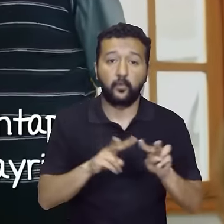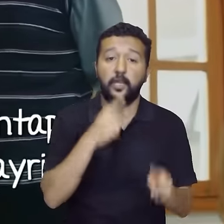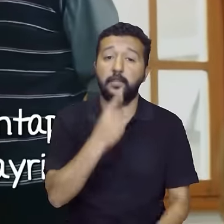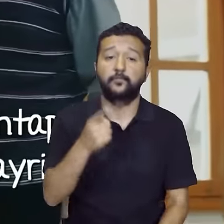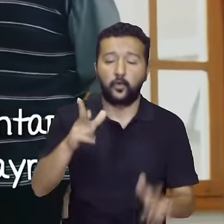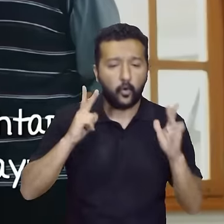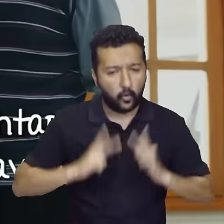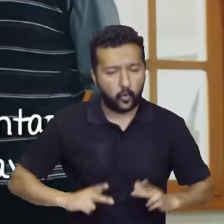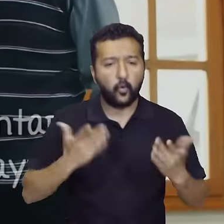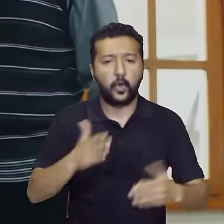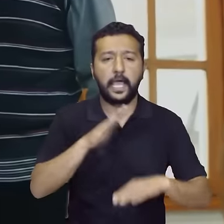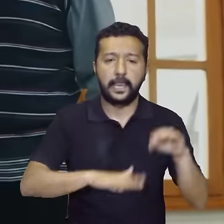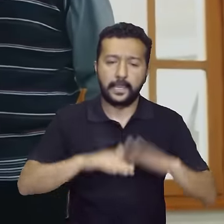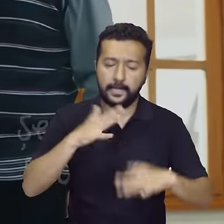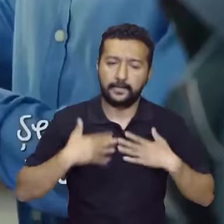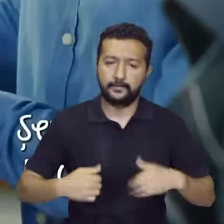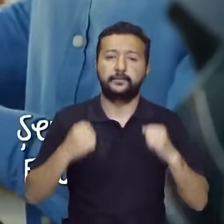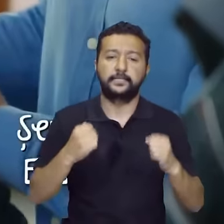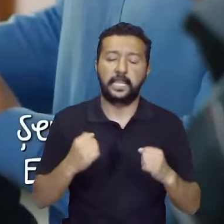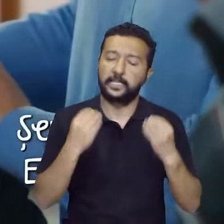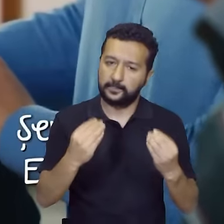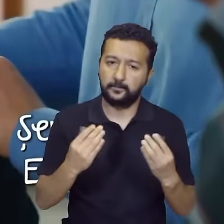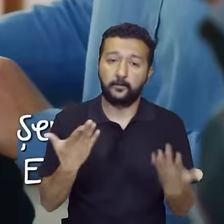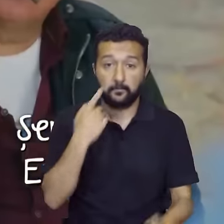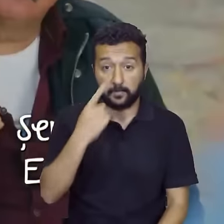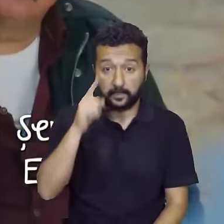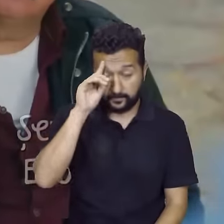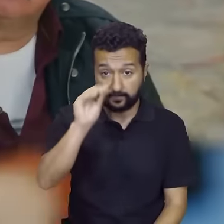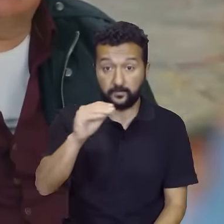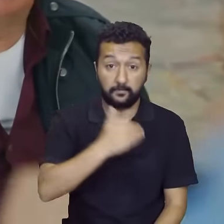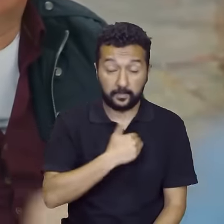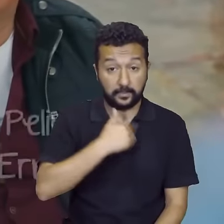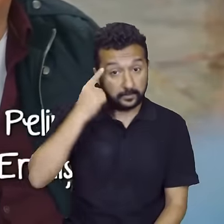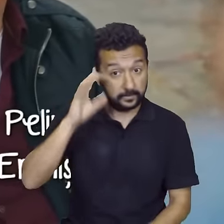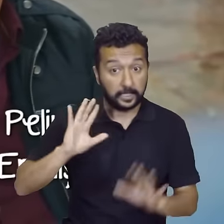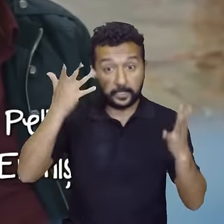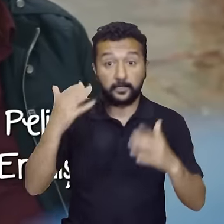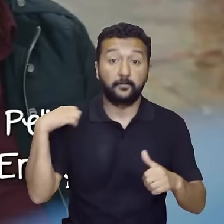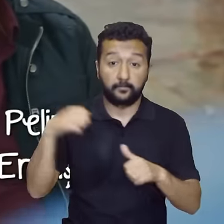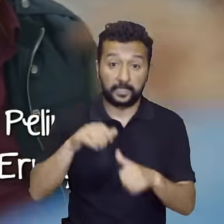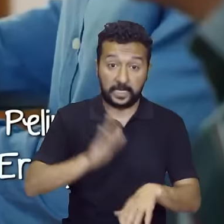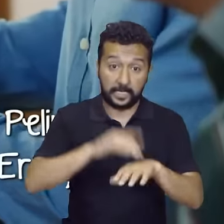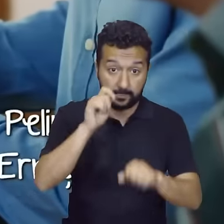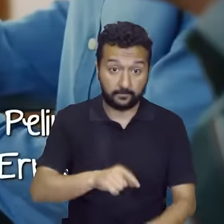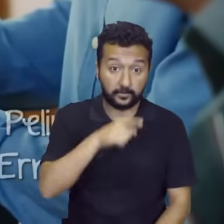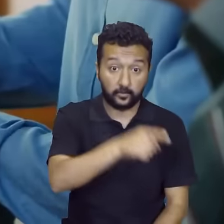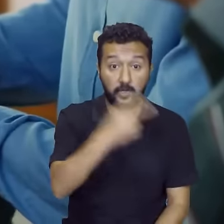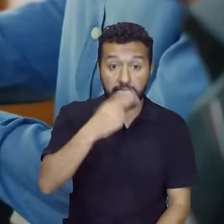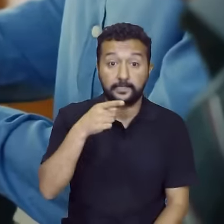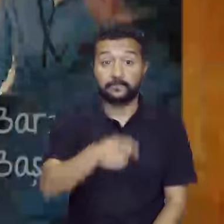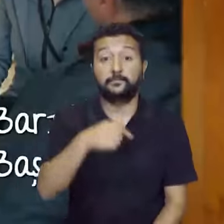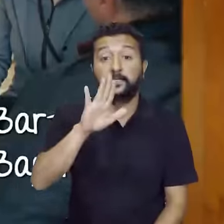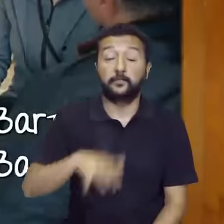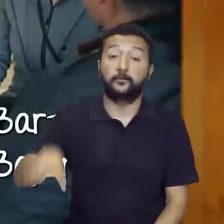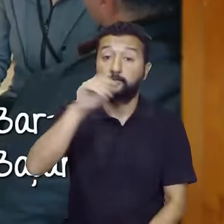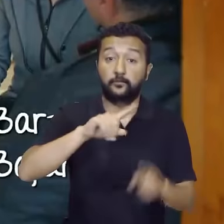demesinler. Oh, ellerime sağlık. Kendi ellerini öptü. Bana bak, benim tepemin tasını bir daha attırırsan amca, o tabloyu